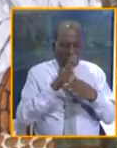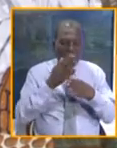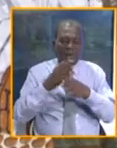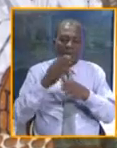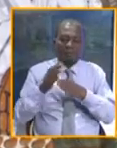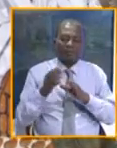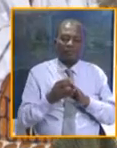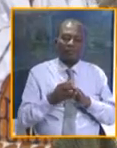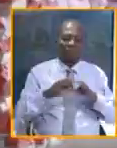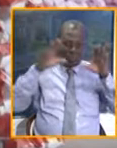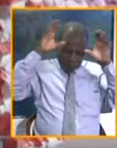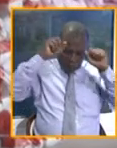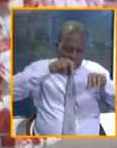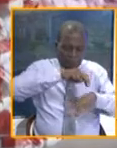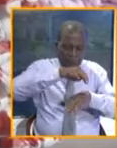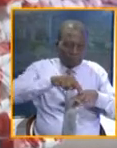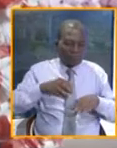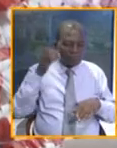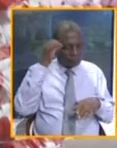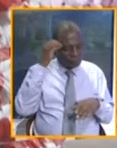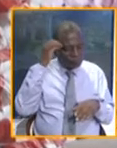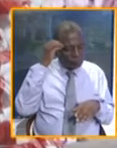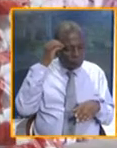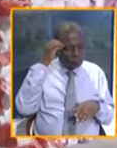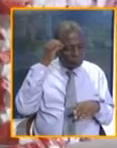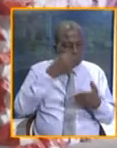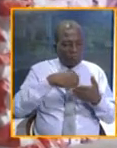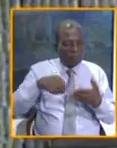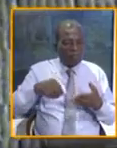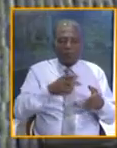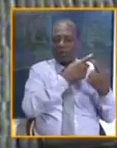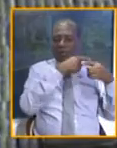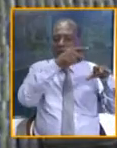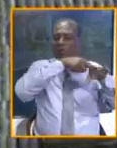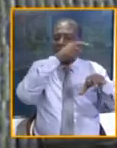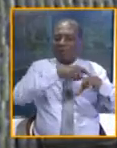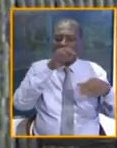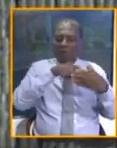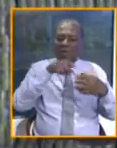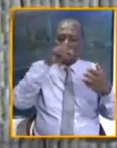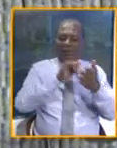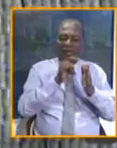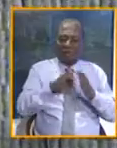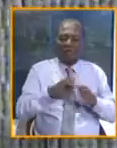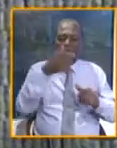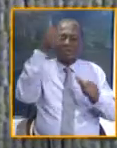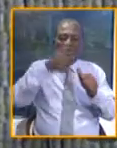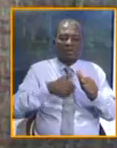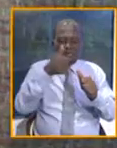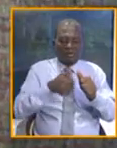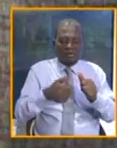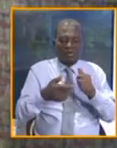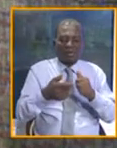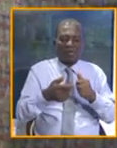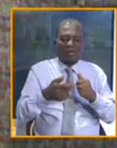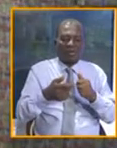partage. Le président de la République, Alassane Ouattara, s'inscrit depuis longtemps dans cette dynamique. Chaque jeûne du Ramadan,